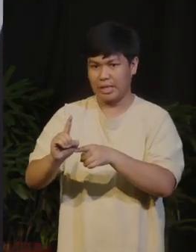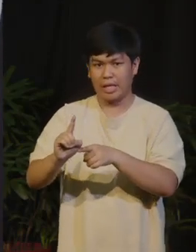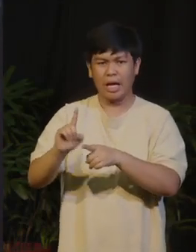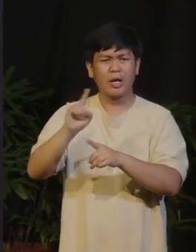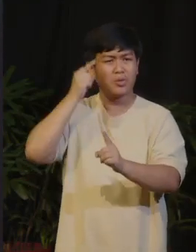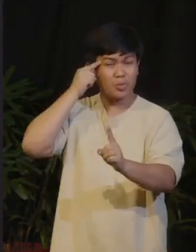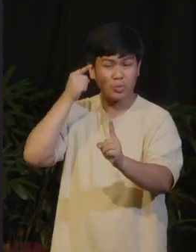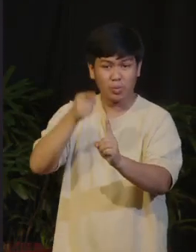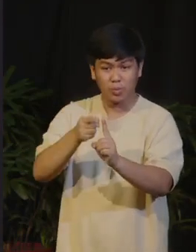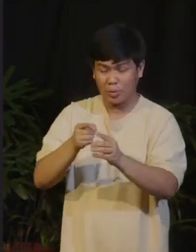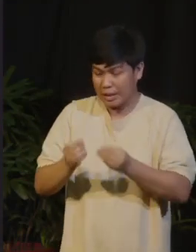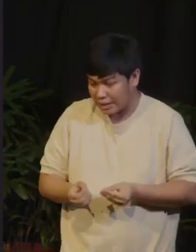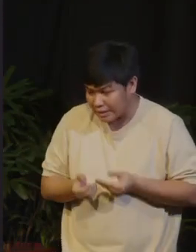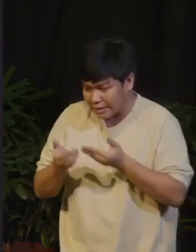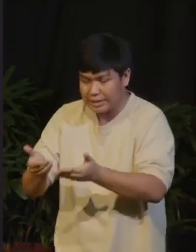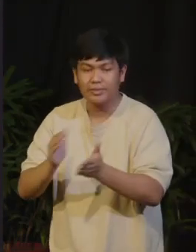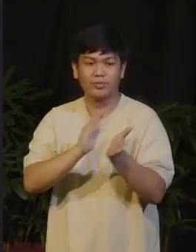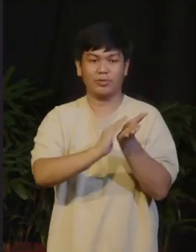objective ay patawarin sila.